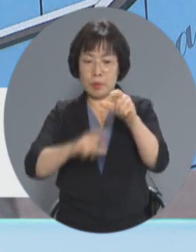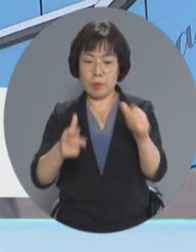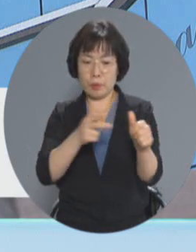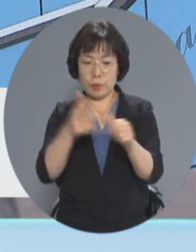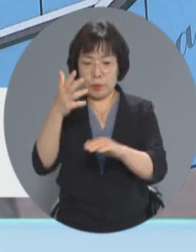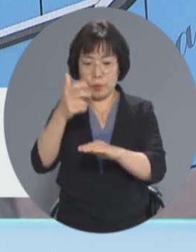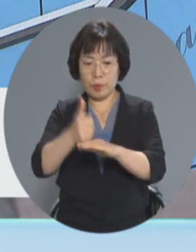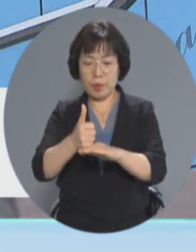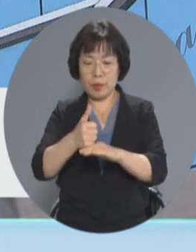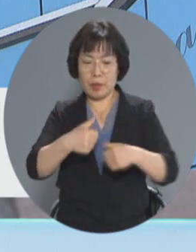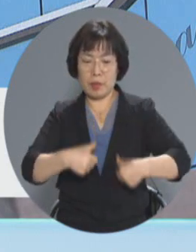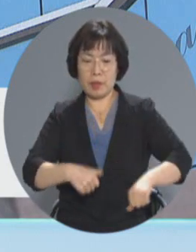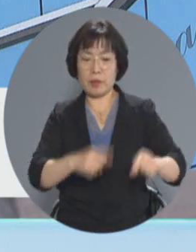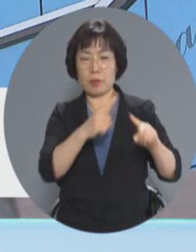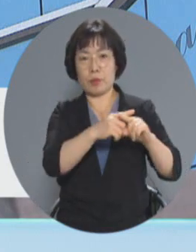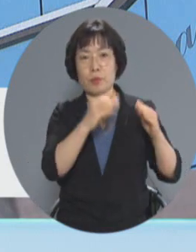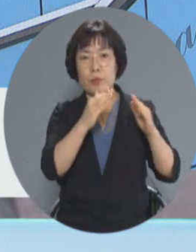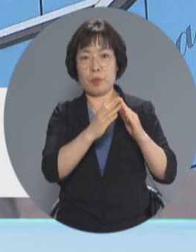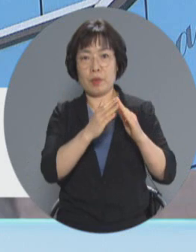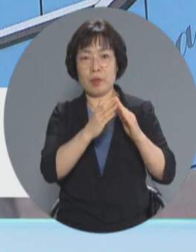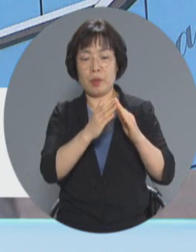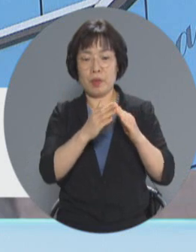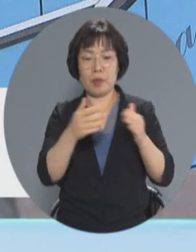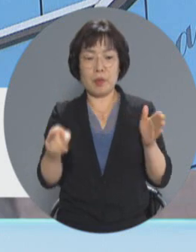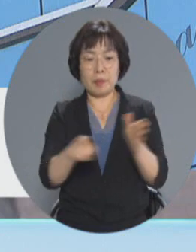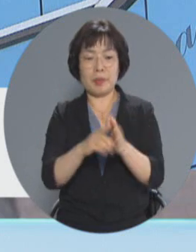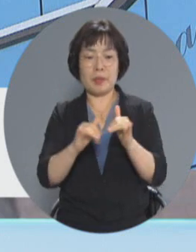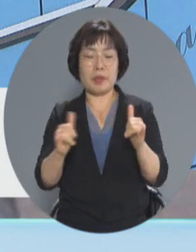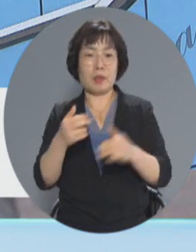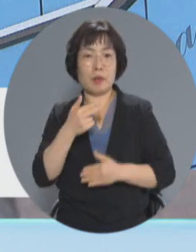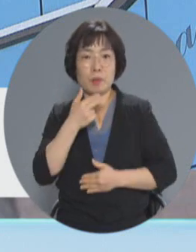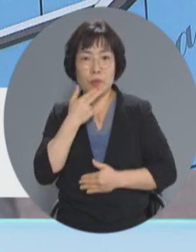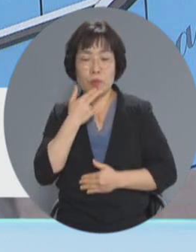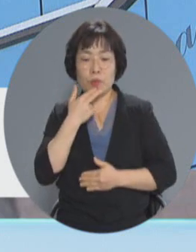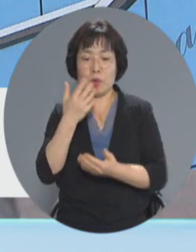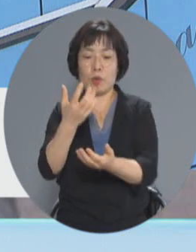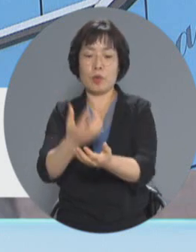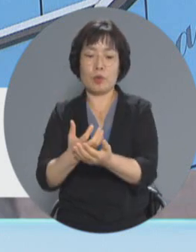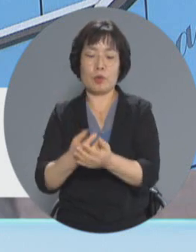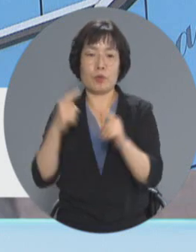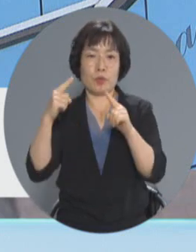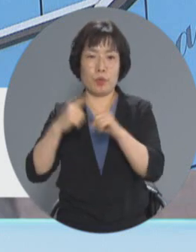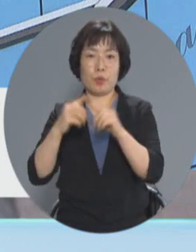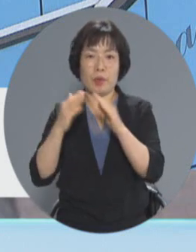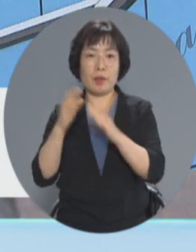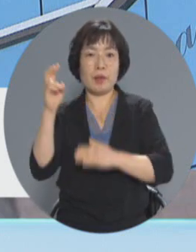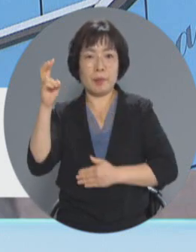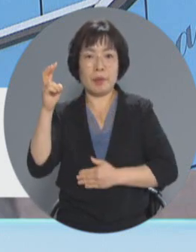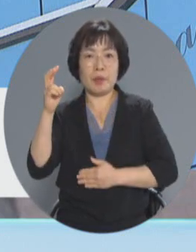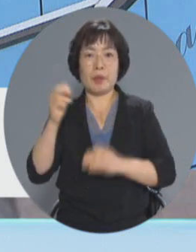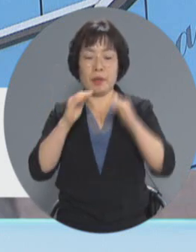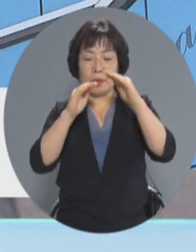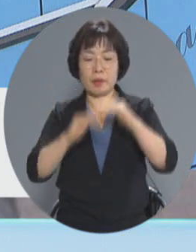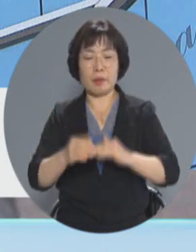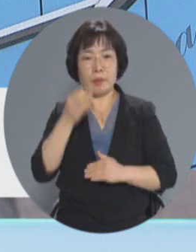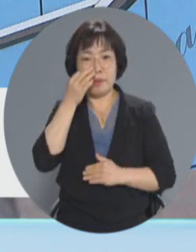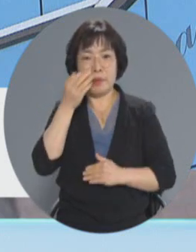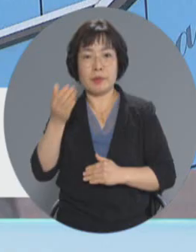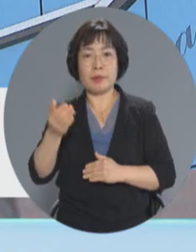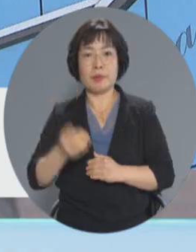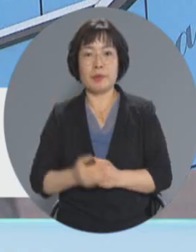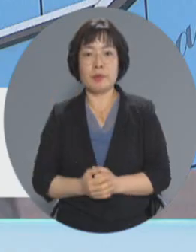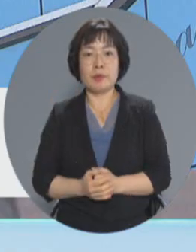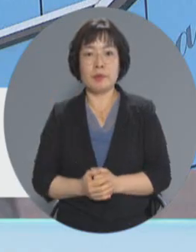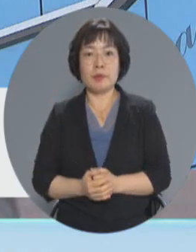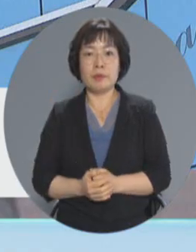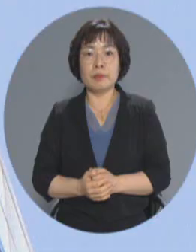취재해보니 이 아들 목사의 교회는 실제 신도조차 없는 페이퍼 처치였을 가능성이 높아 보입니다. 조희원 기자가